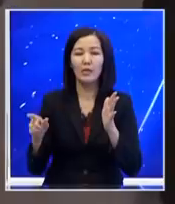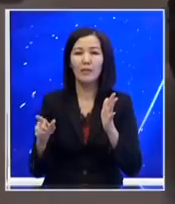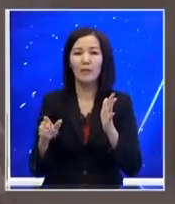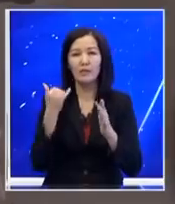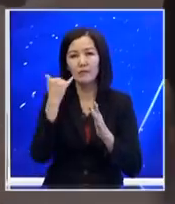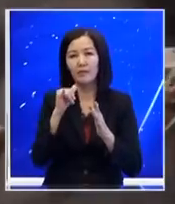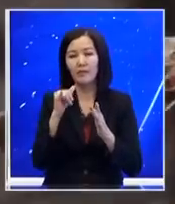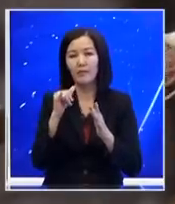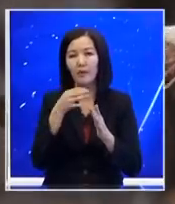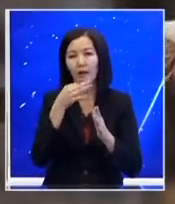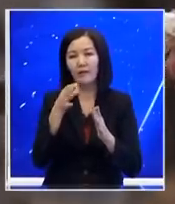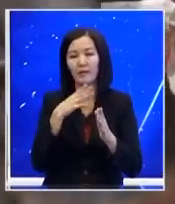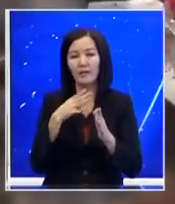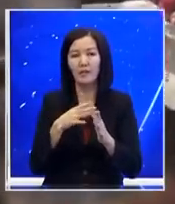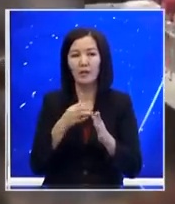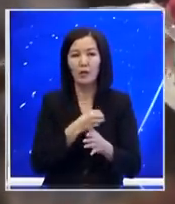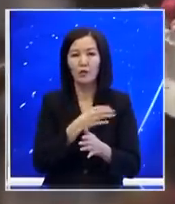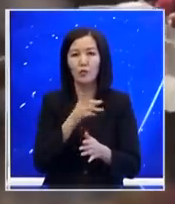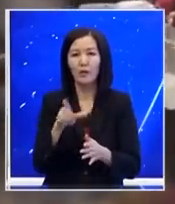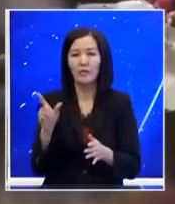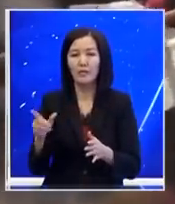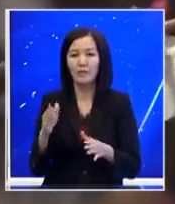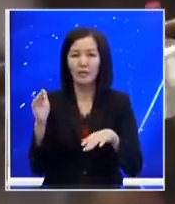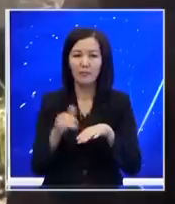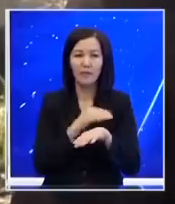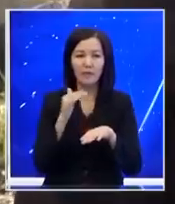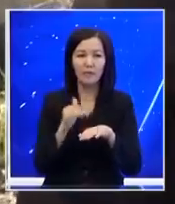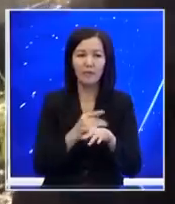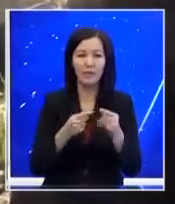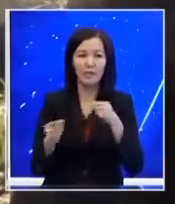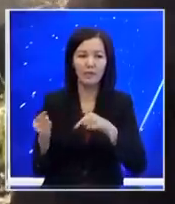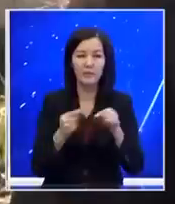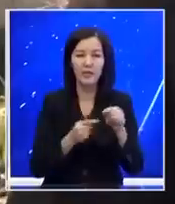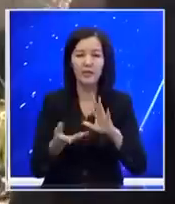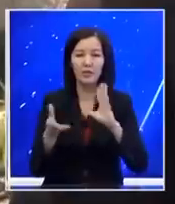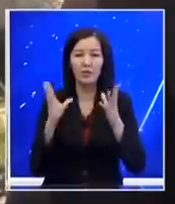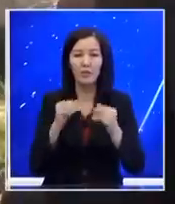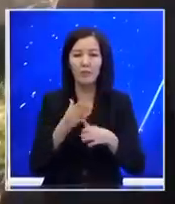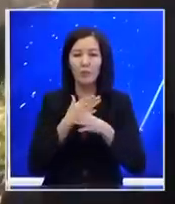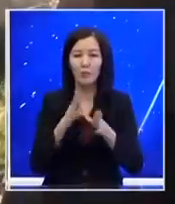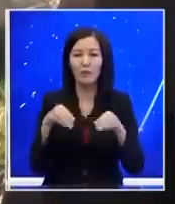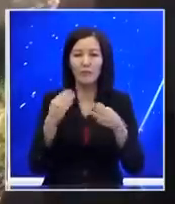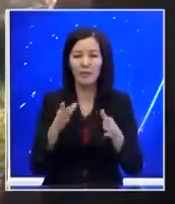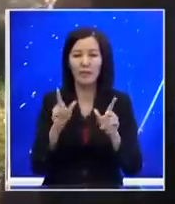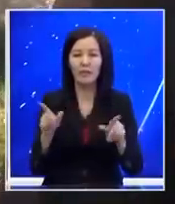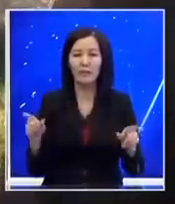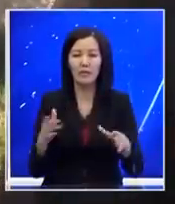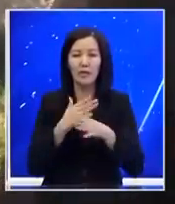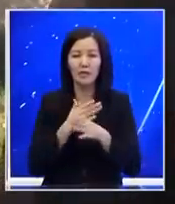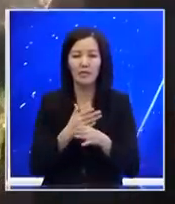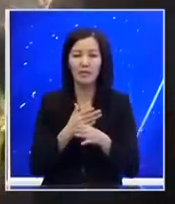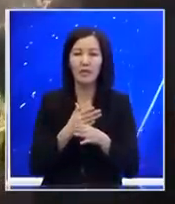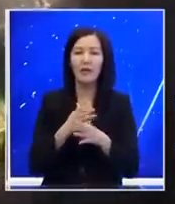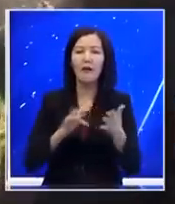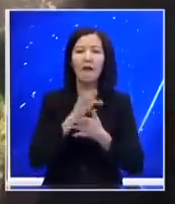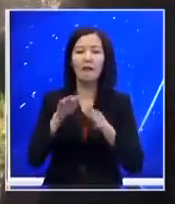қоңырау қабылдағандарын айтады. Осындай жомарт жанды азаматтардың, мейірімді кәсіпкерлердің, жалпы көмек қолын созған азаматтардың арқасында